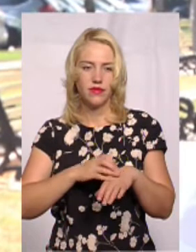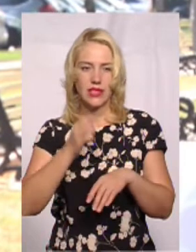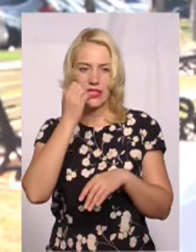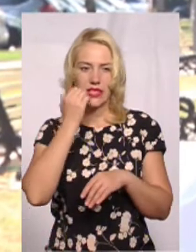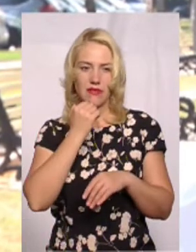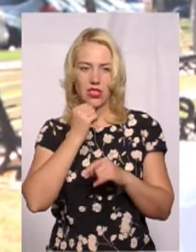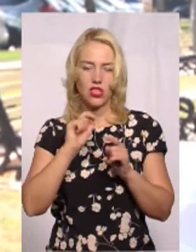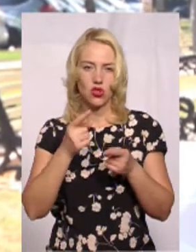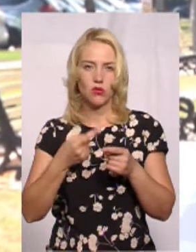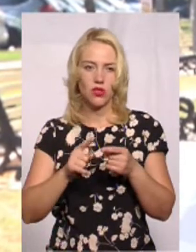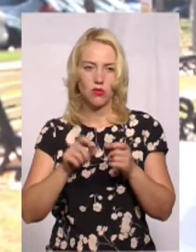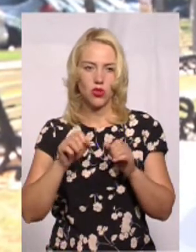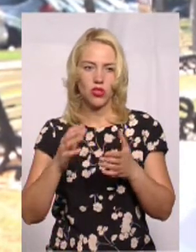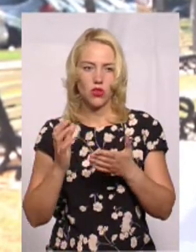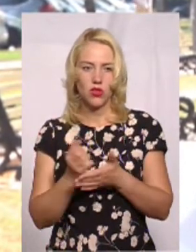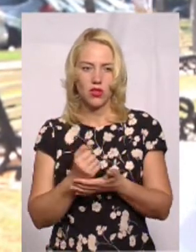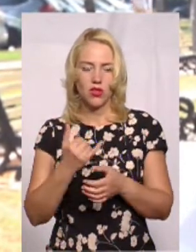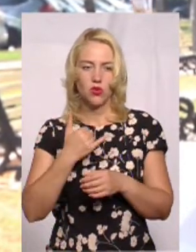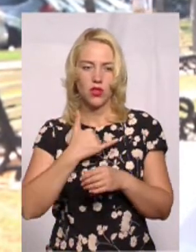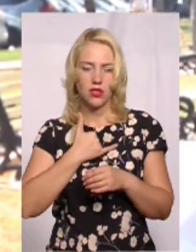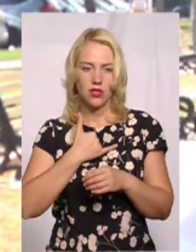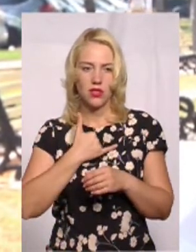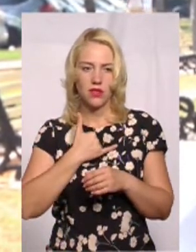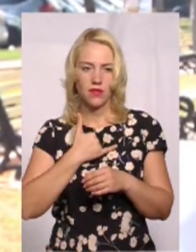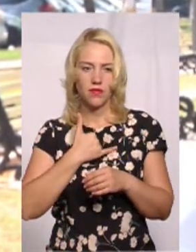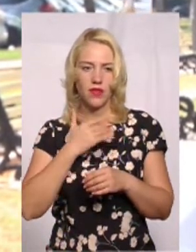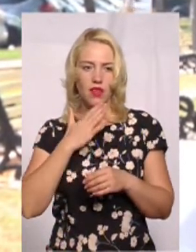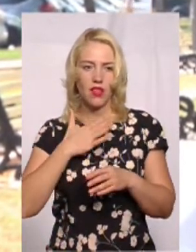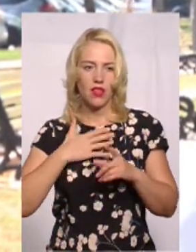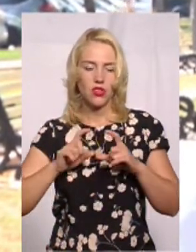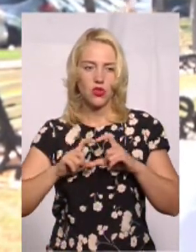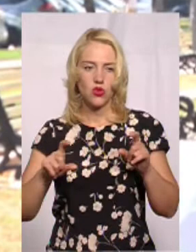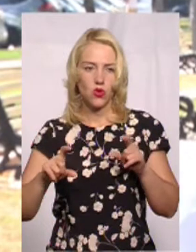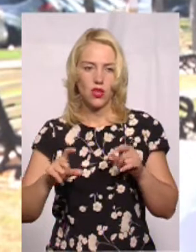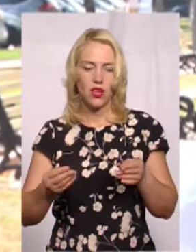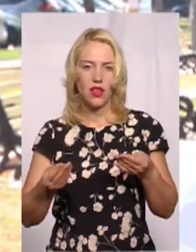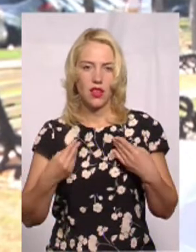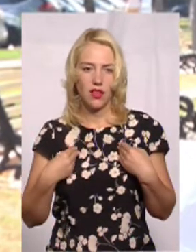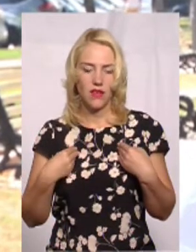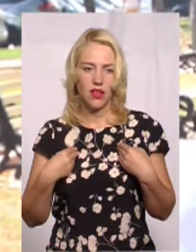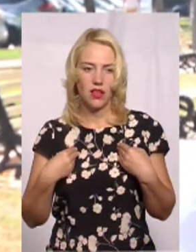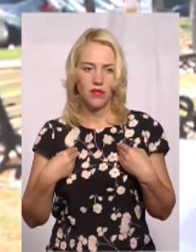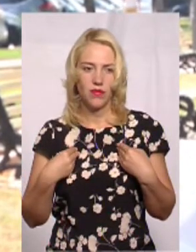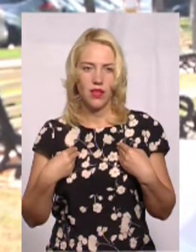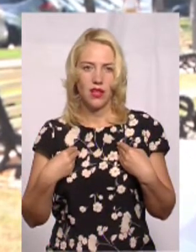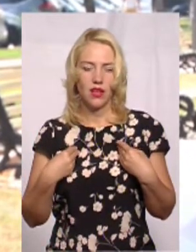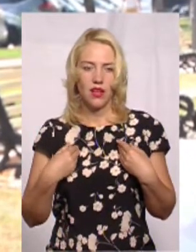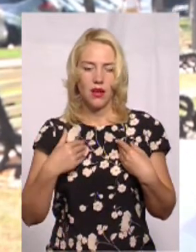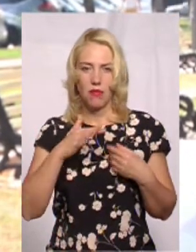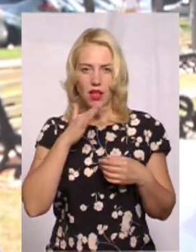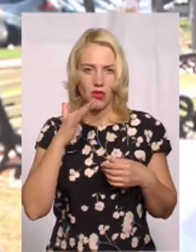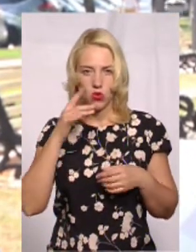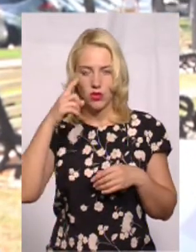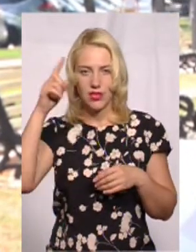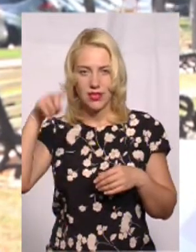чому це можна досягти, у нас наша школа надавала неймовірний якби багаж знань,